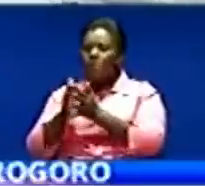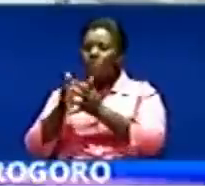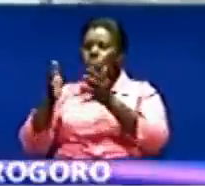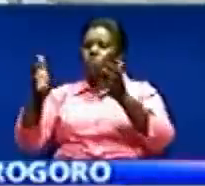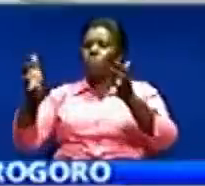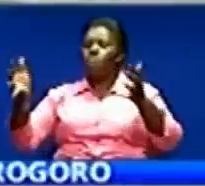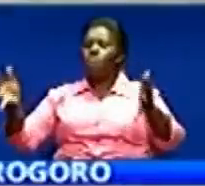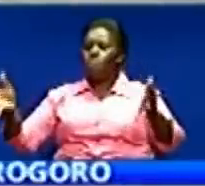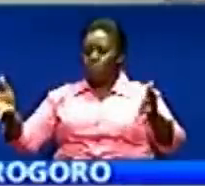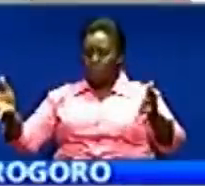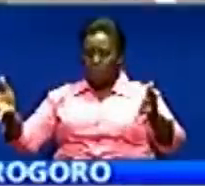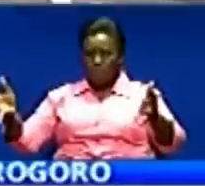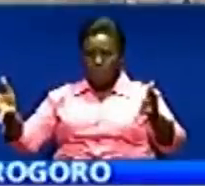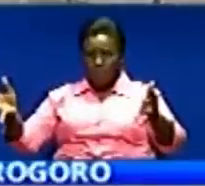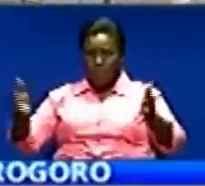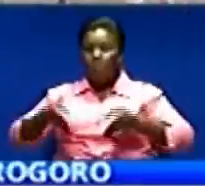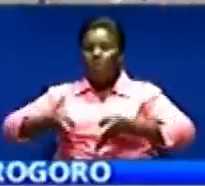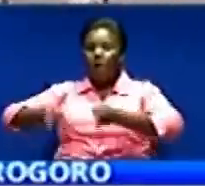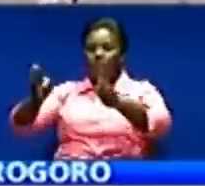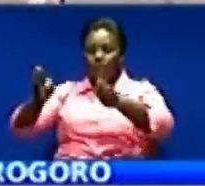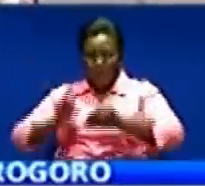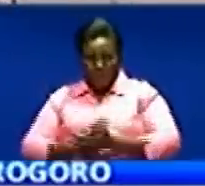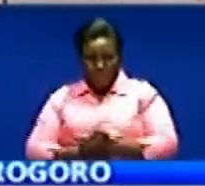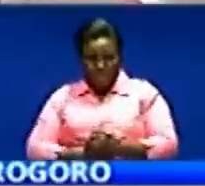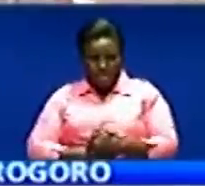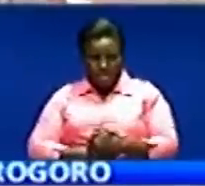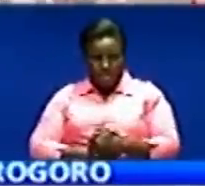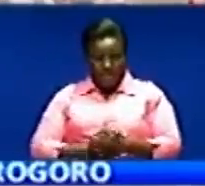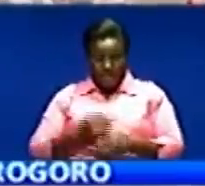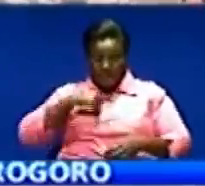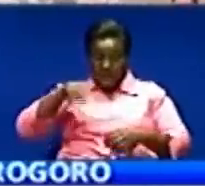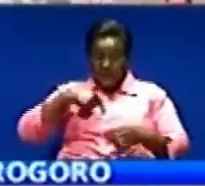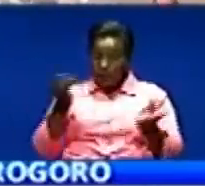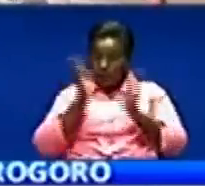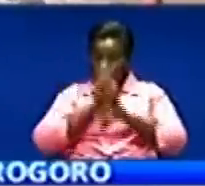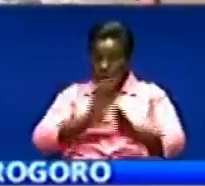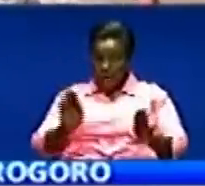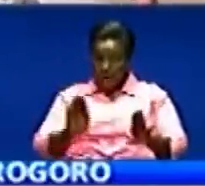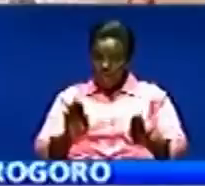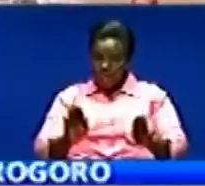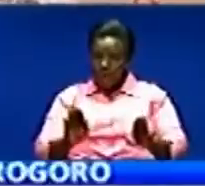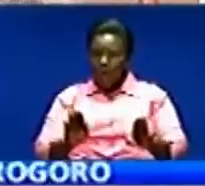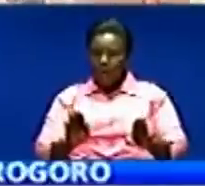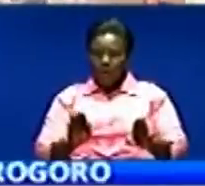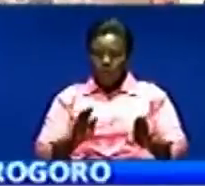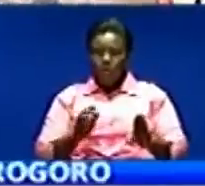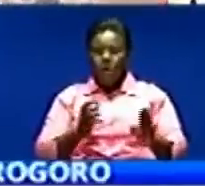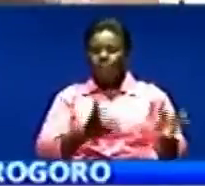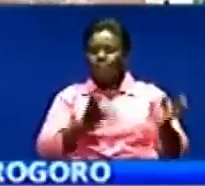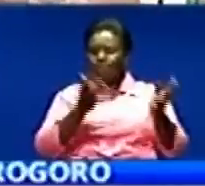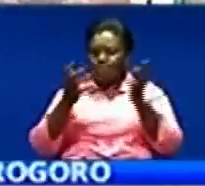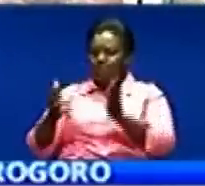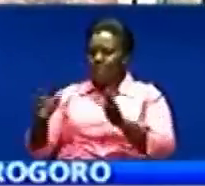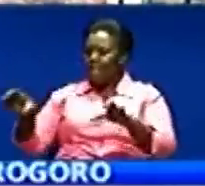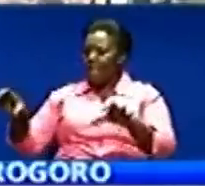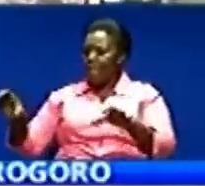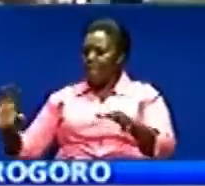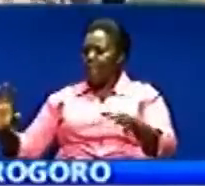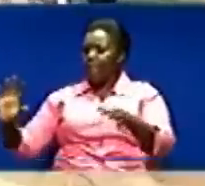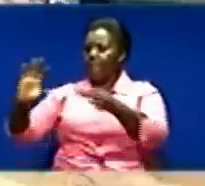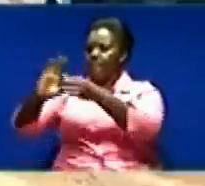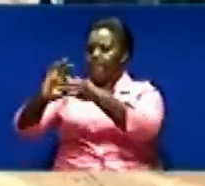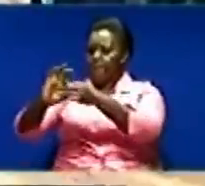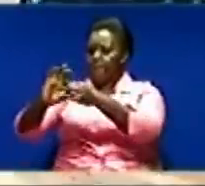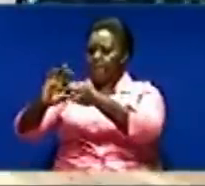upana kamili wa barabara. Kwa hiyo tukimaliza tunaenda tunayafix pale kwenye makalavati ambayo tayari yako pale, alafu